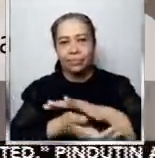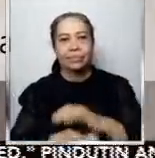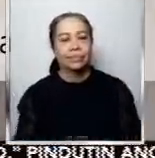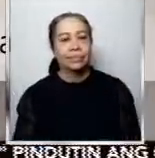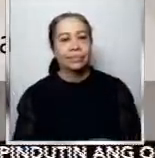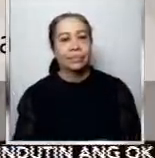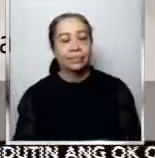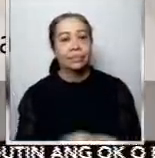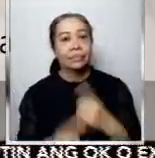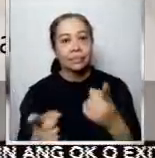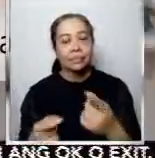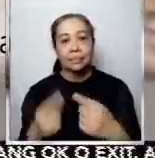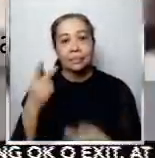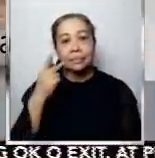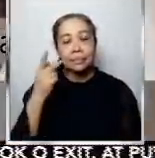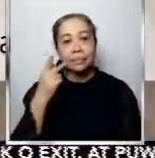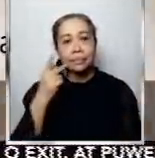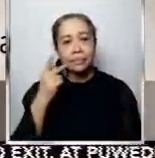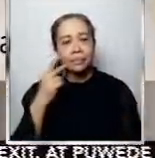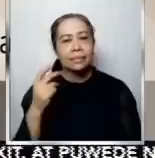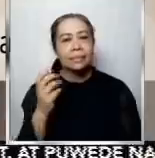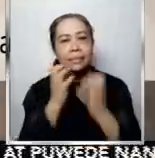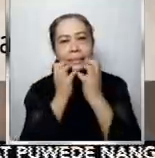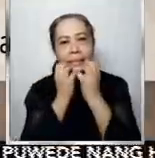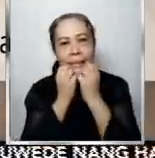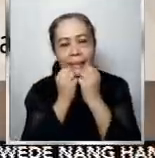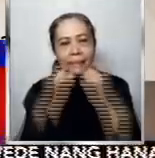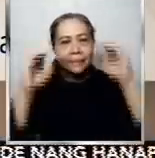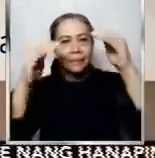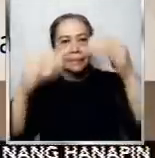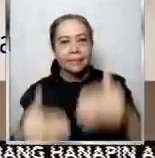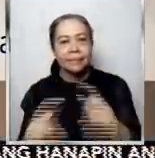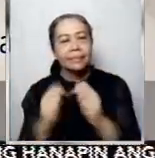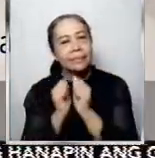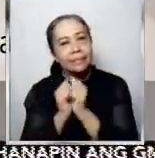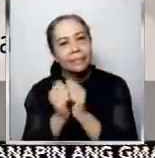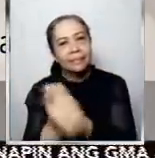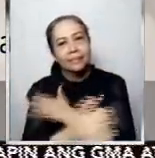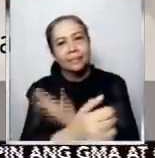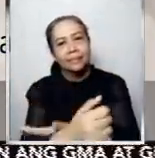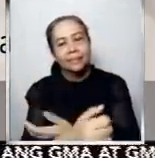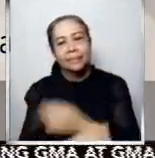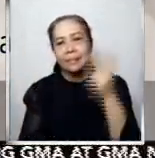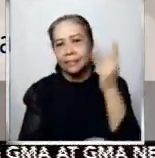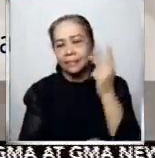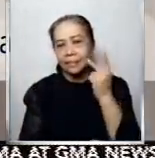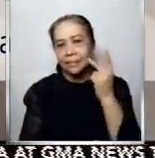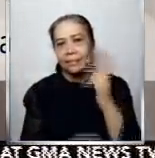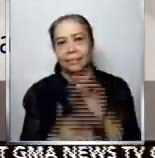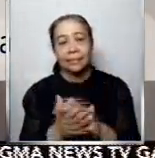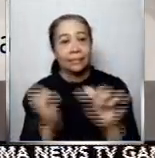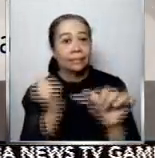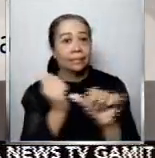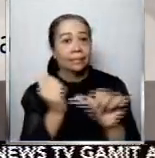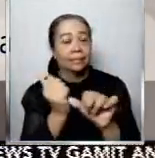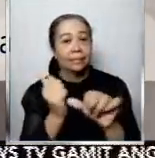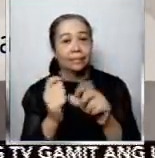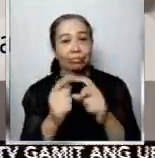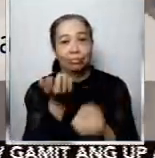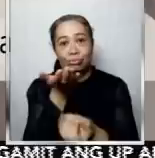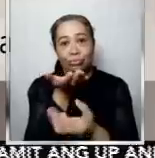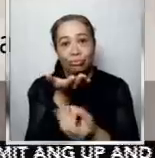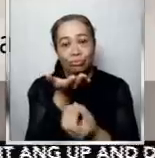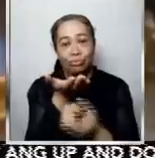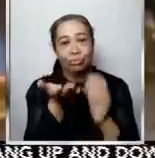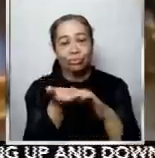Katrina, sinusulit naman ang lockdown upang makapiling ang anak na si Katie. Assistant nga niya sa pagluluto at pag-bake ang